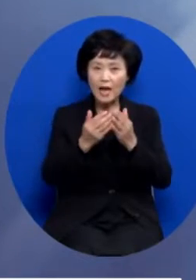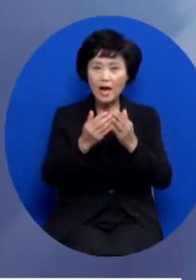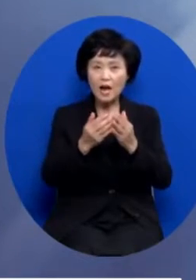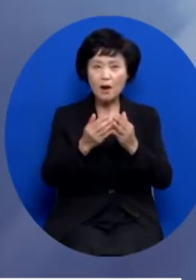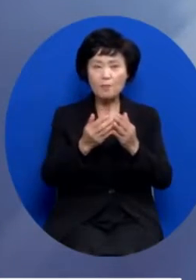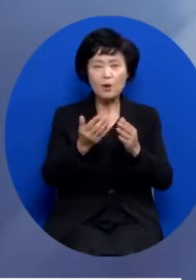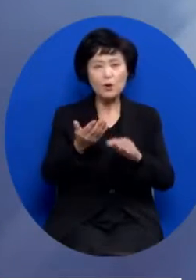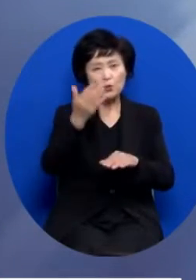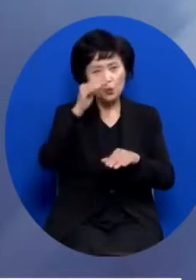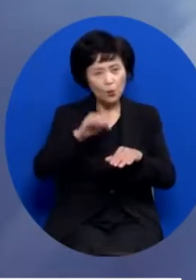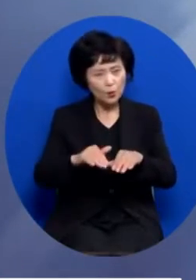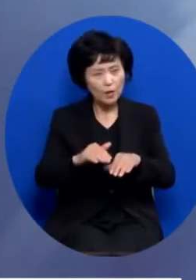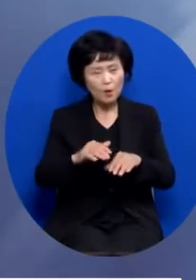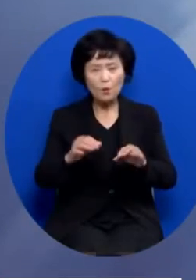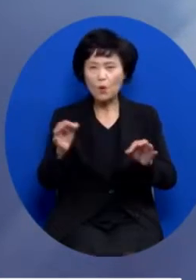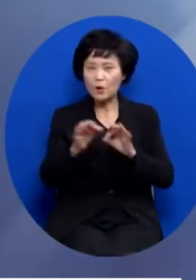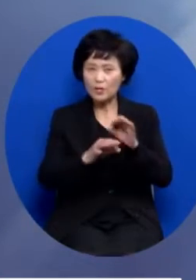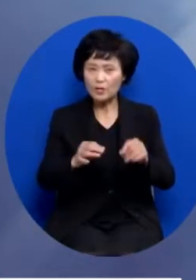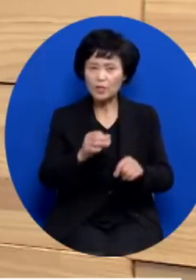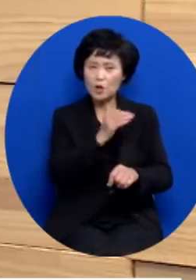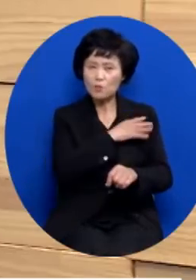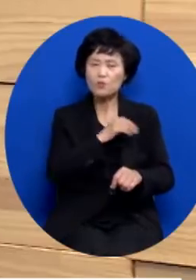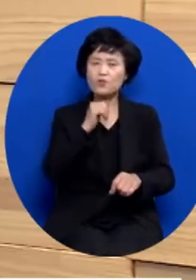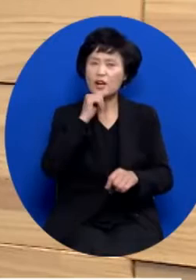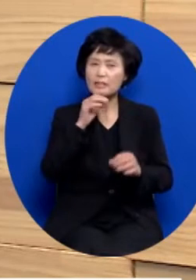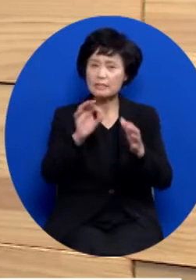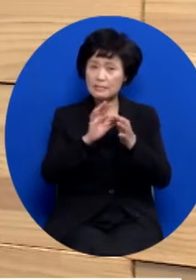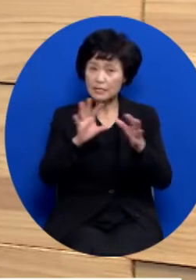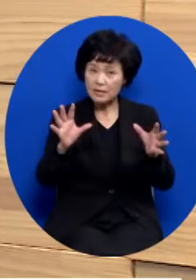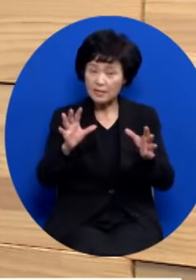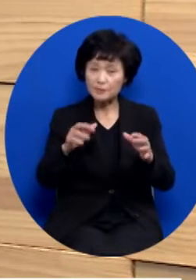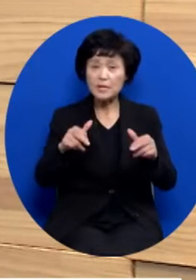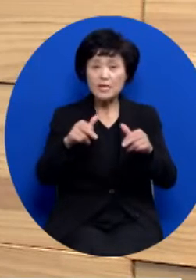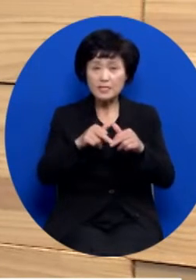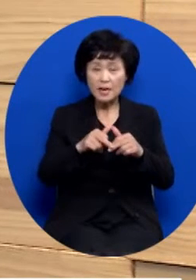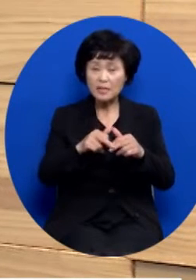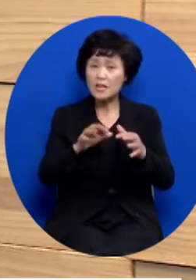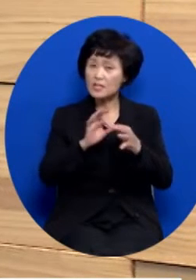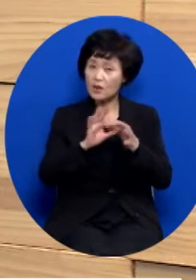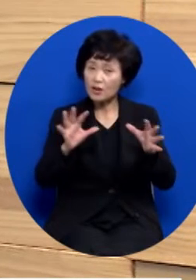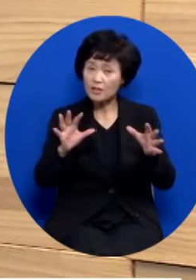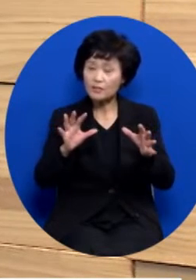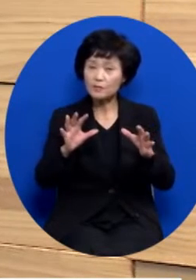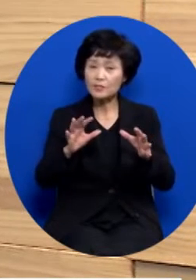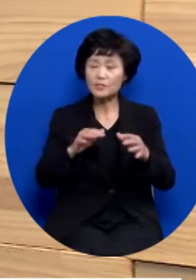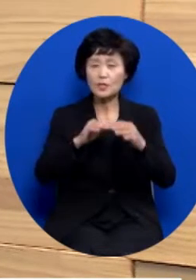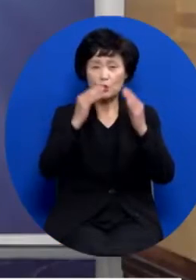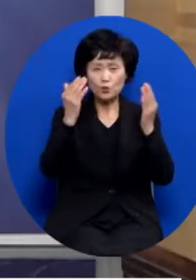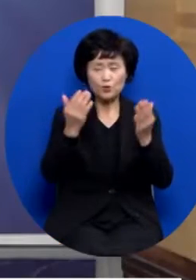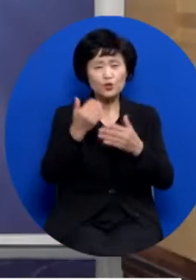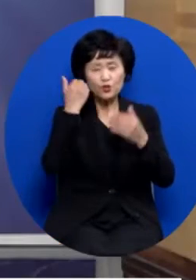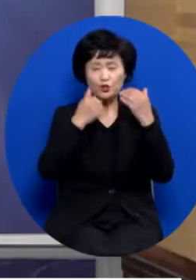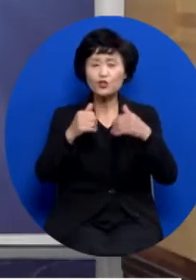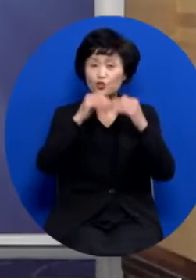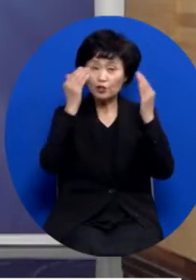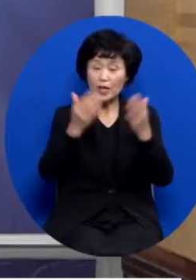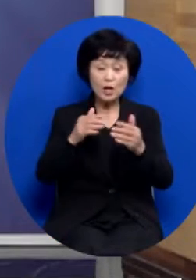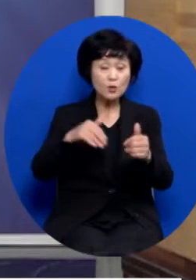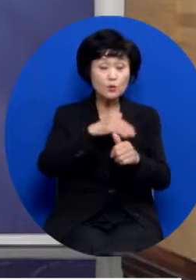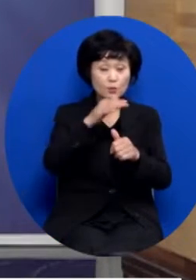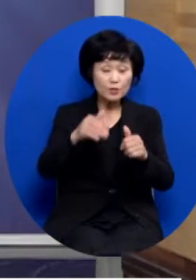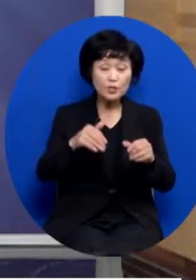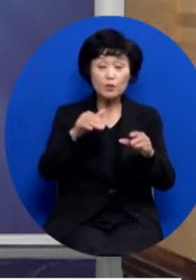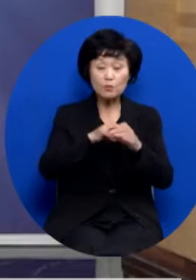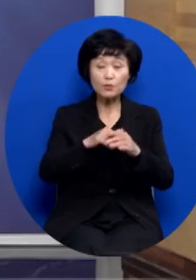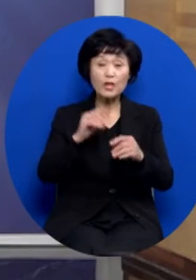고하, 그다음에 경제적 측면, 또 그 장애 여부와 관련없이 손쉽게 자기 주변에서